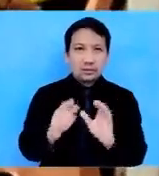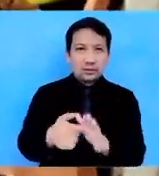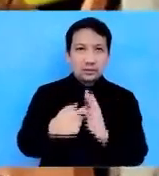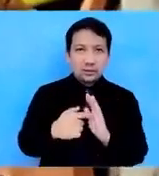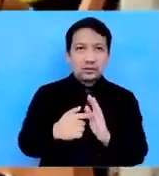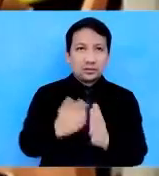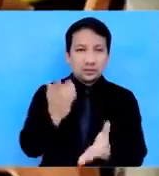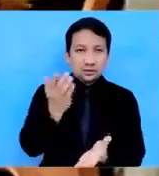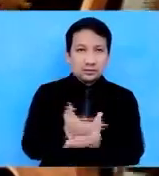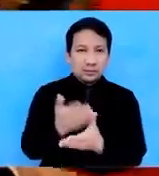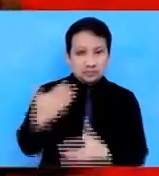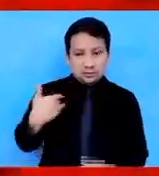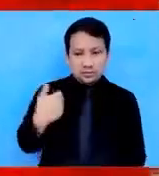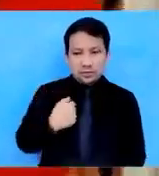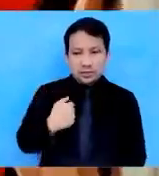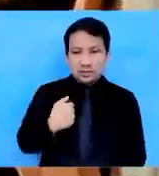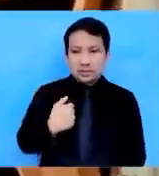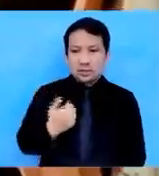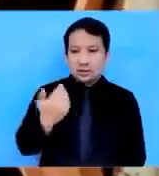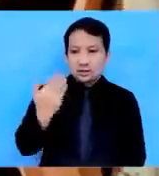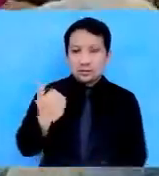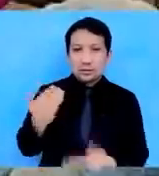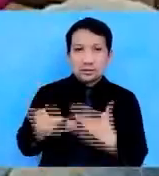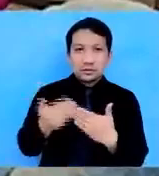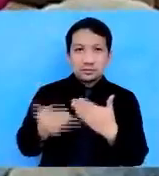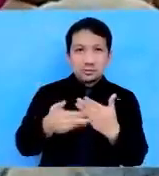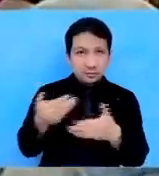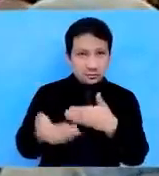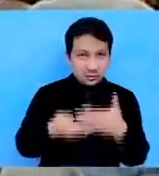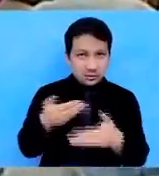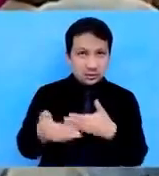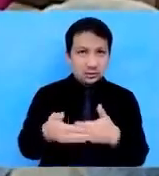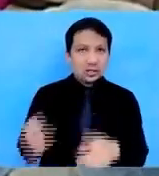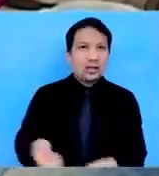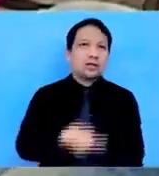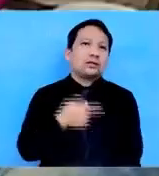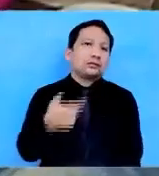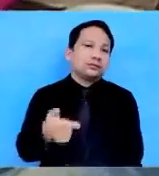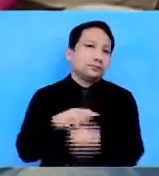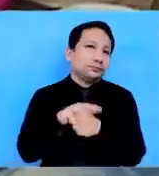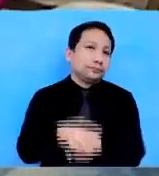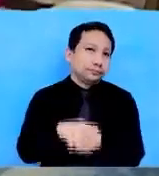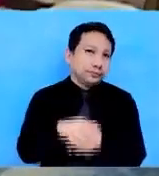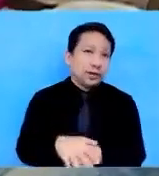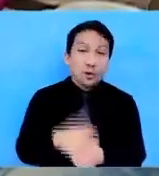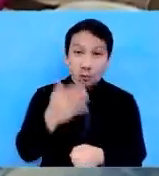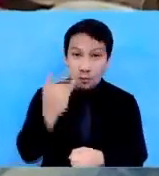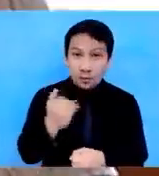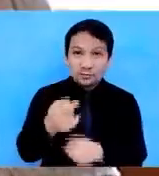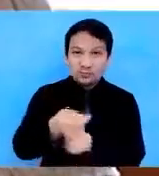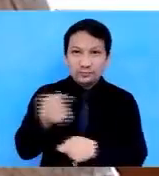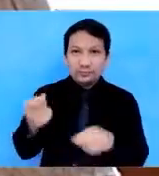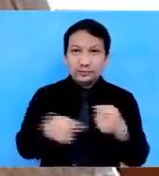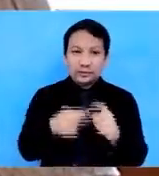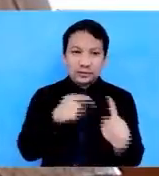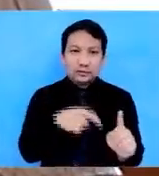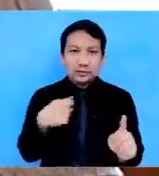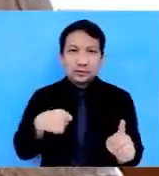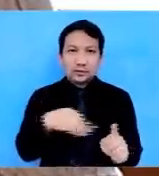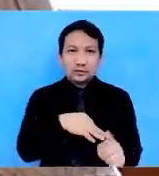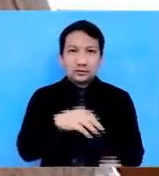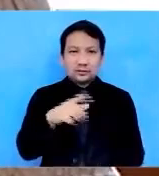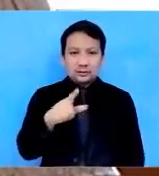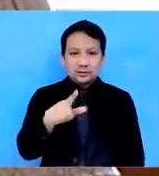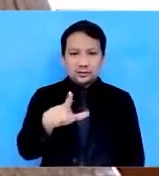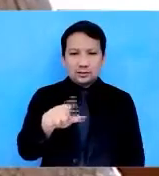niya sa Canada. Pero ang simple sanang proseso, labis niyang ikinastress. Ang nakatransaksyon niya kasing tauhan ng LTO,